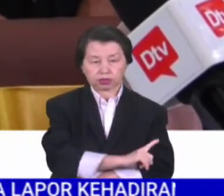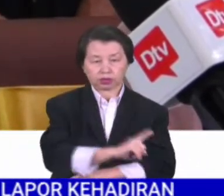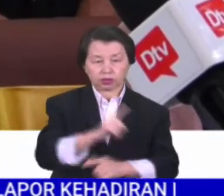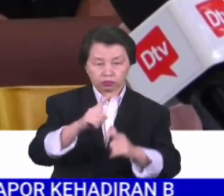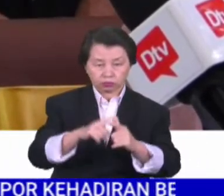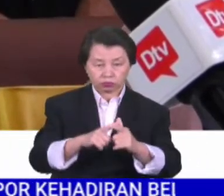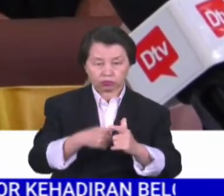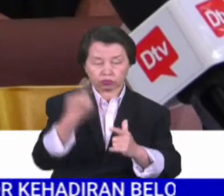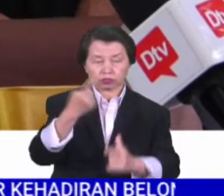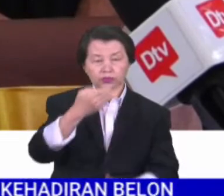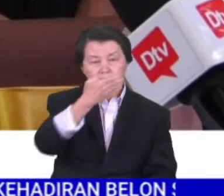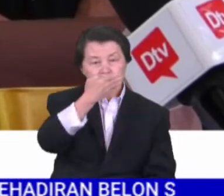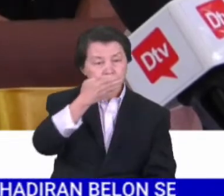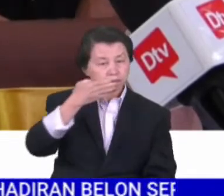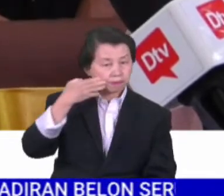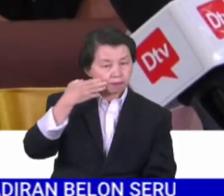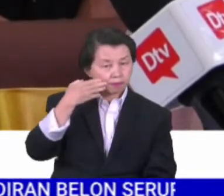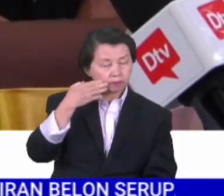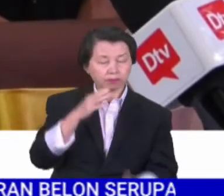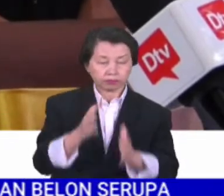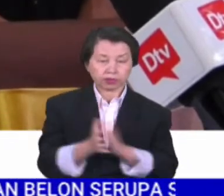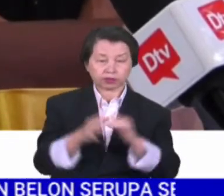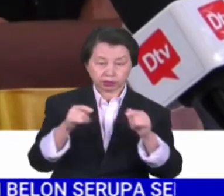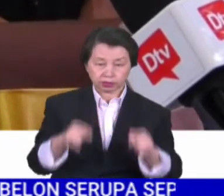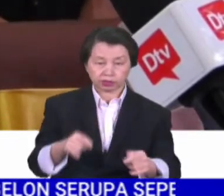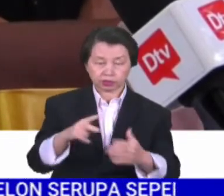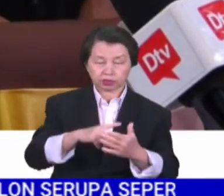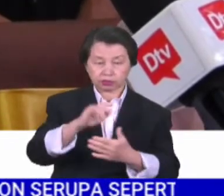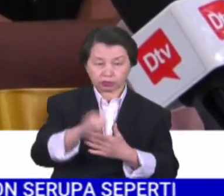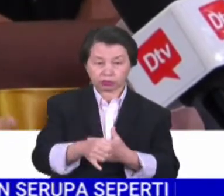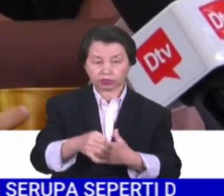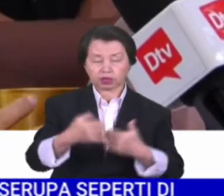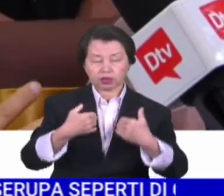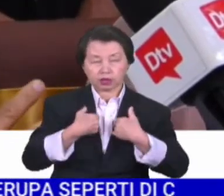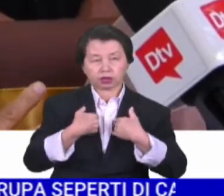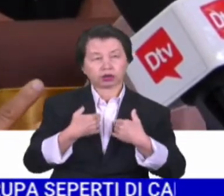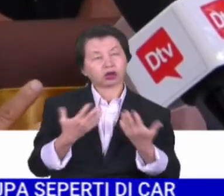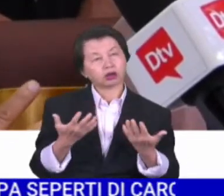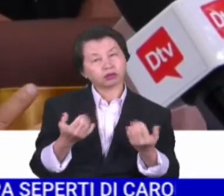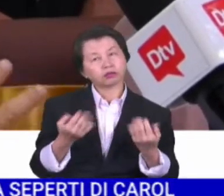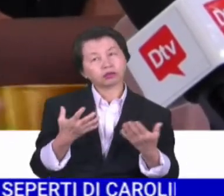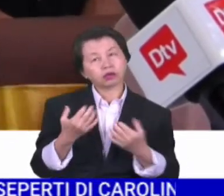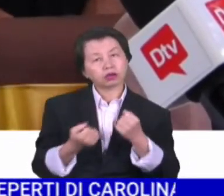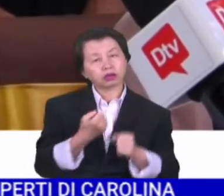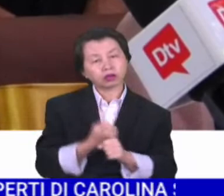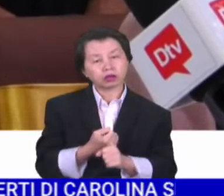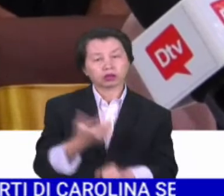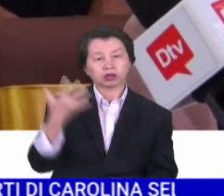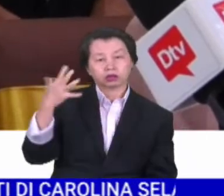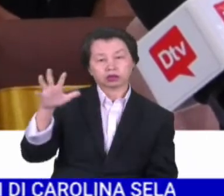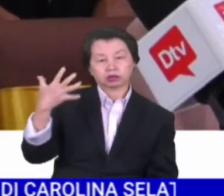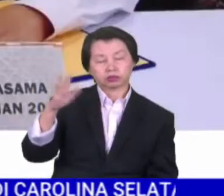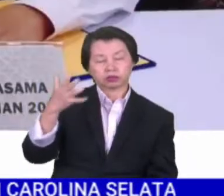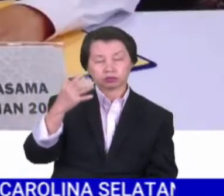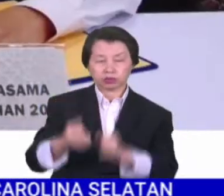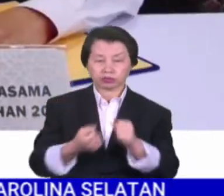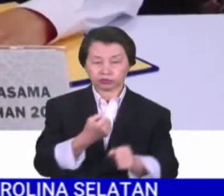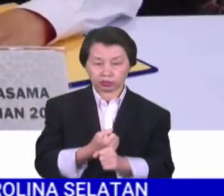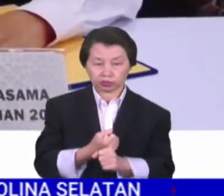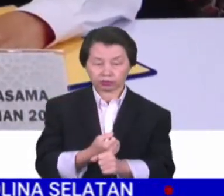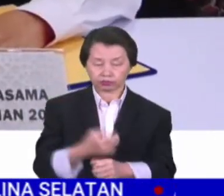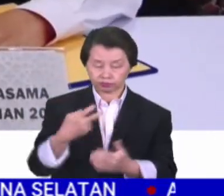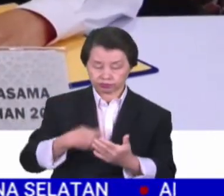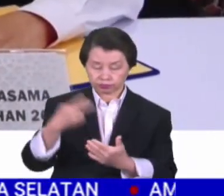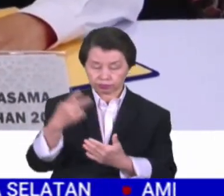ni. Jadi Sinar Kasih Ramadan ni kita dah wujudkan berapa tahun dah? Dah 15 tahun dah.